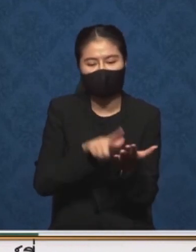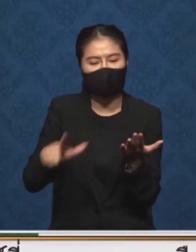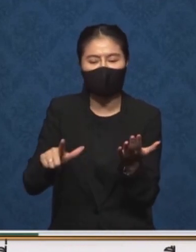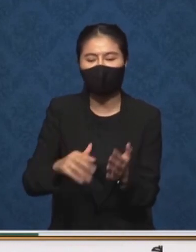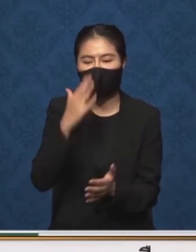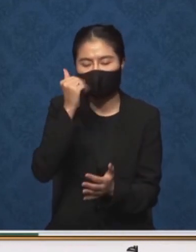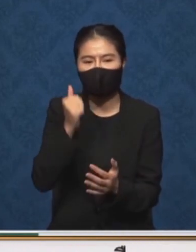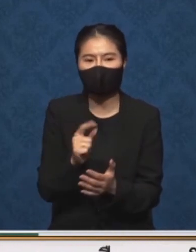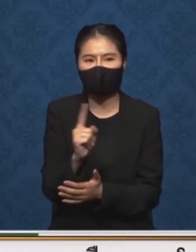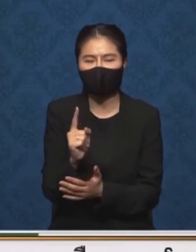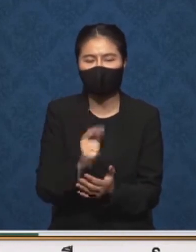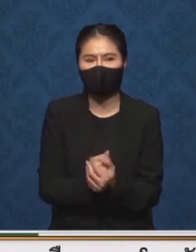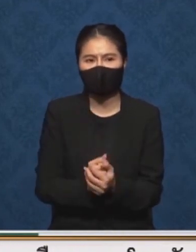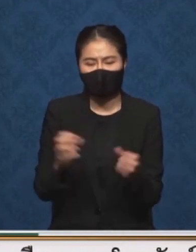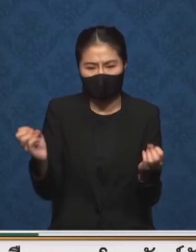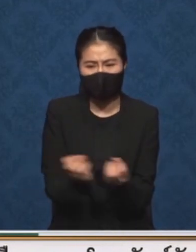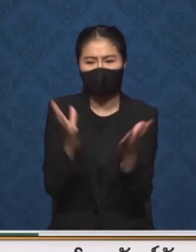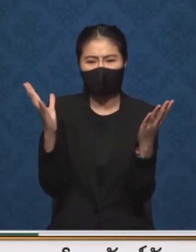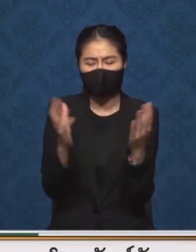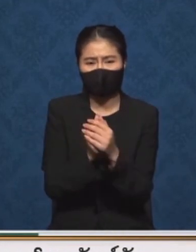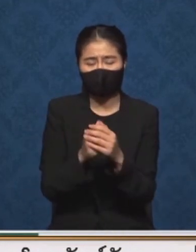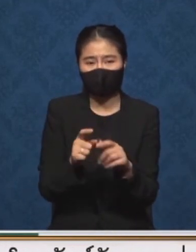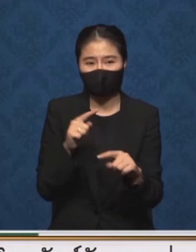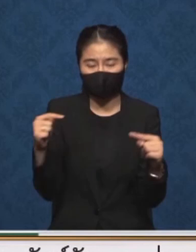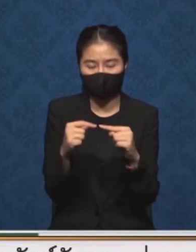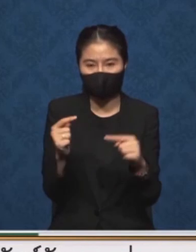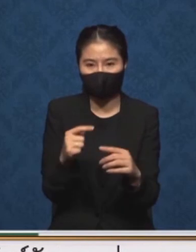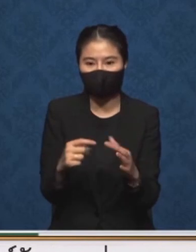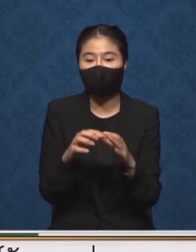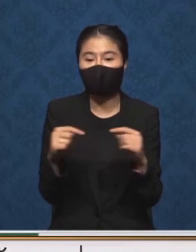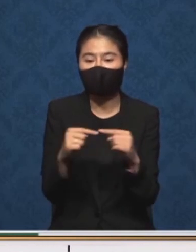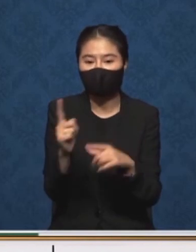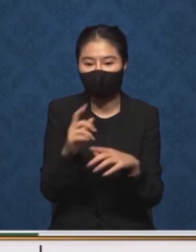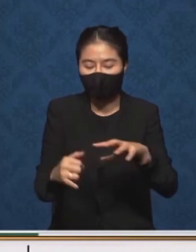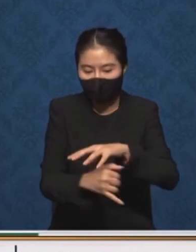หาถกวภวิจารยว่ารับเบิด รับเมิดมารการล็อกดาว